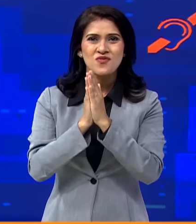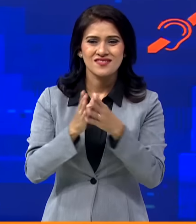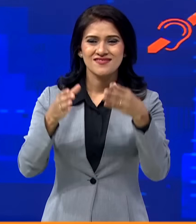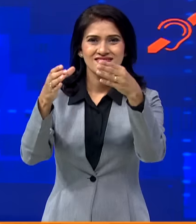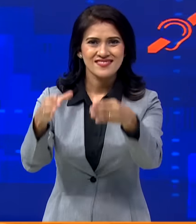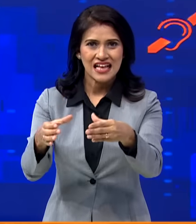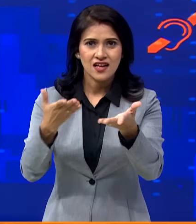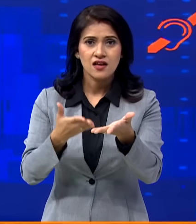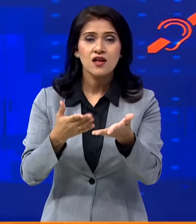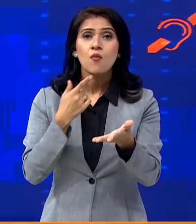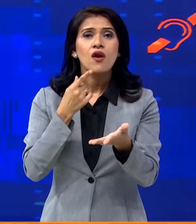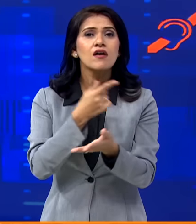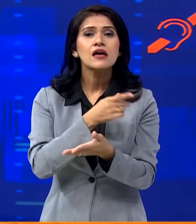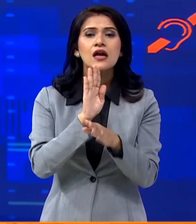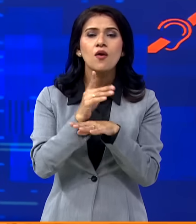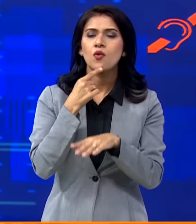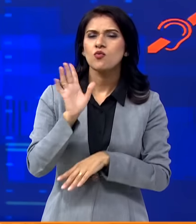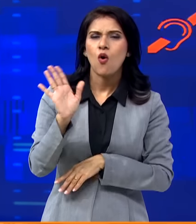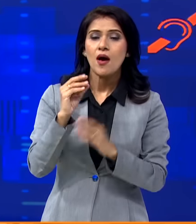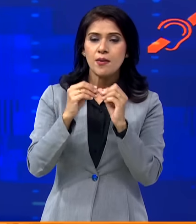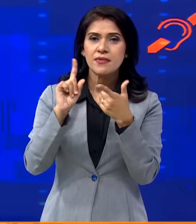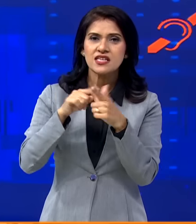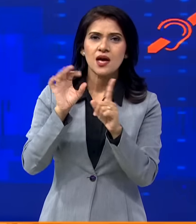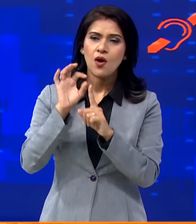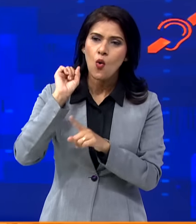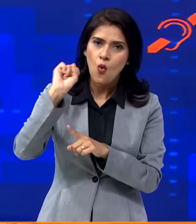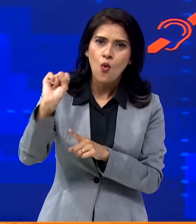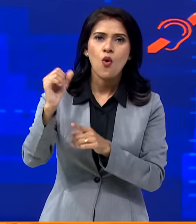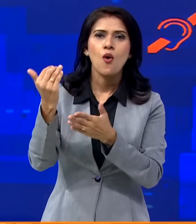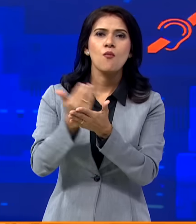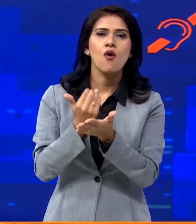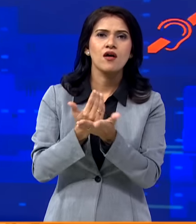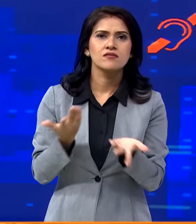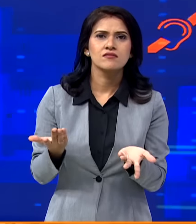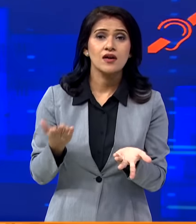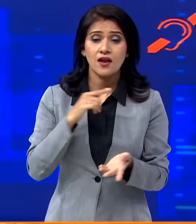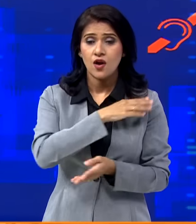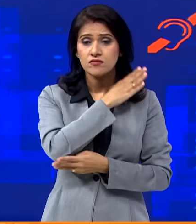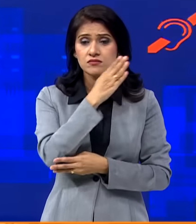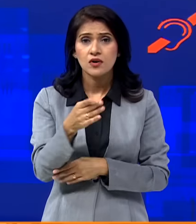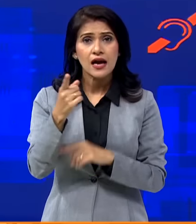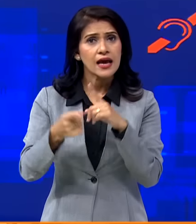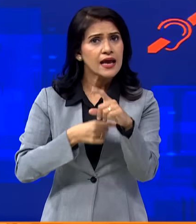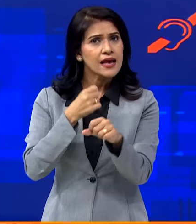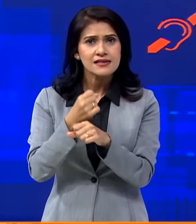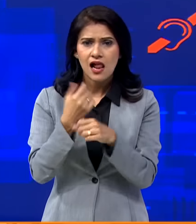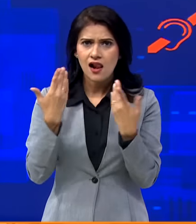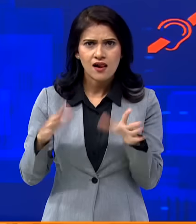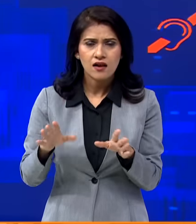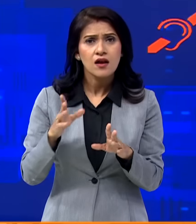है वह तो संघ का समारोह है तो भाई प्राण प्रतिष्ठा हुए तो अब एक साल होने को है अब तक क्यों नहीं